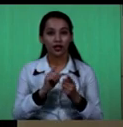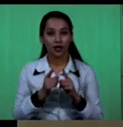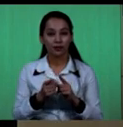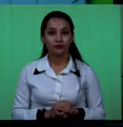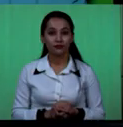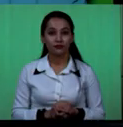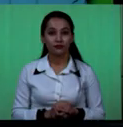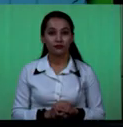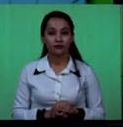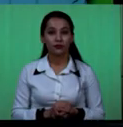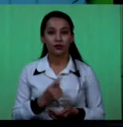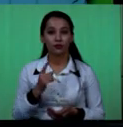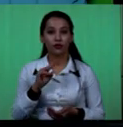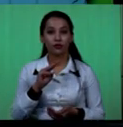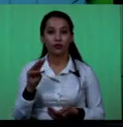ifodalang.